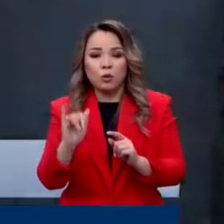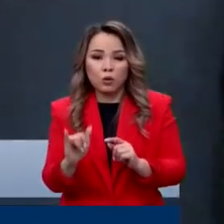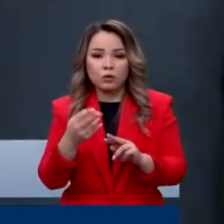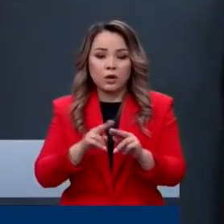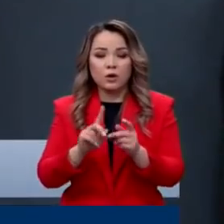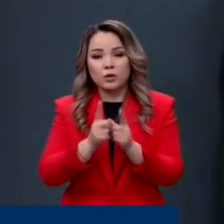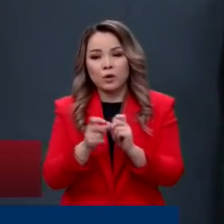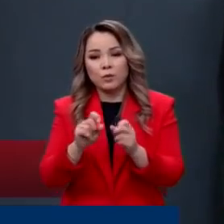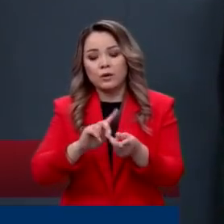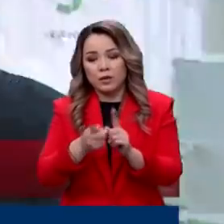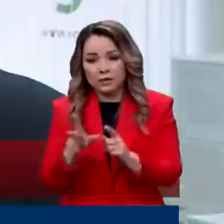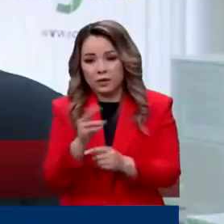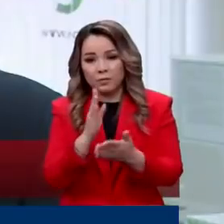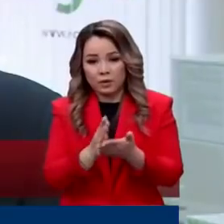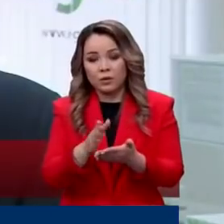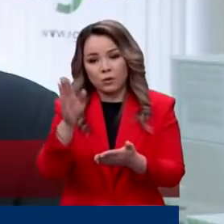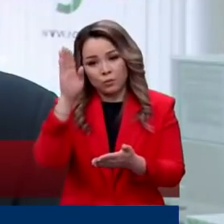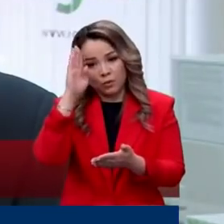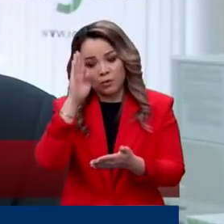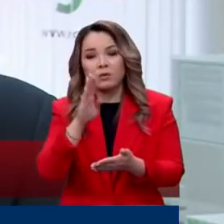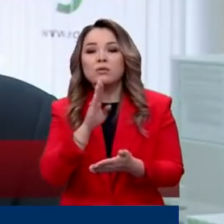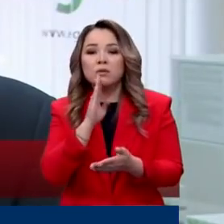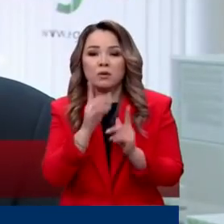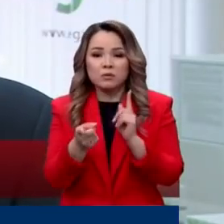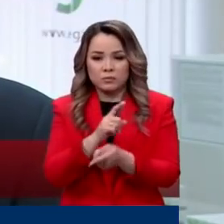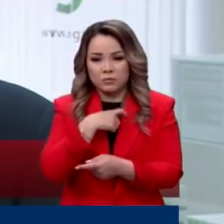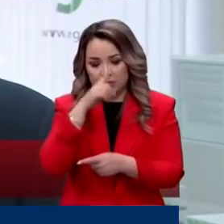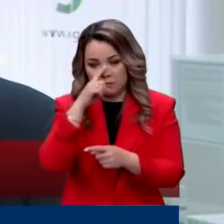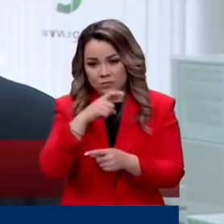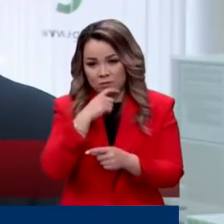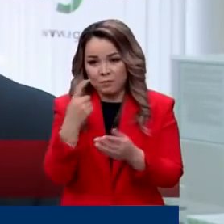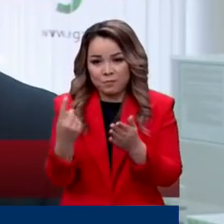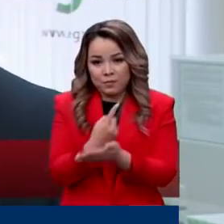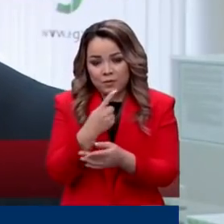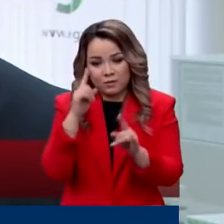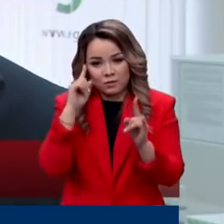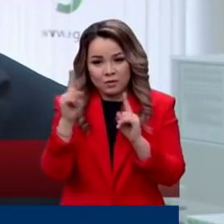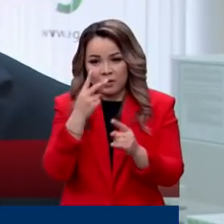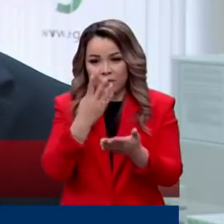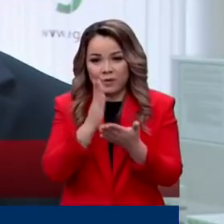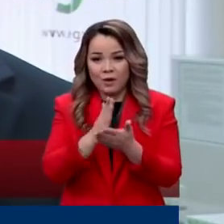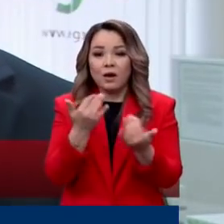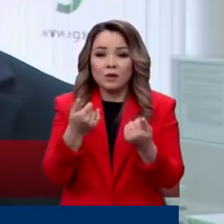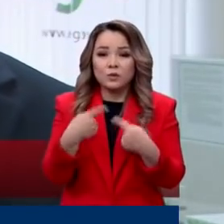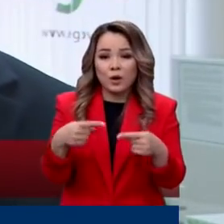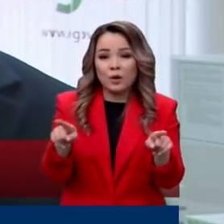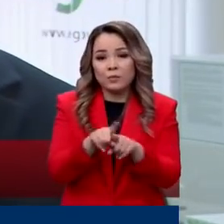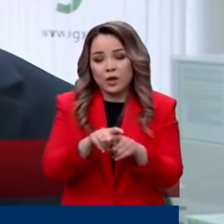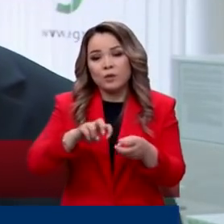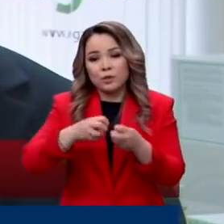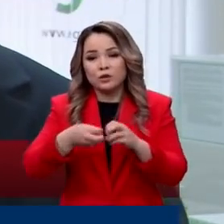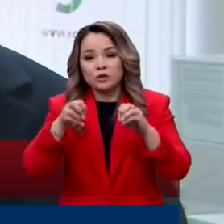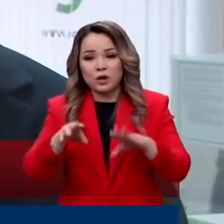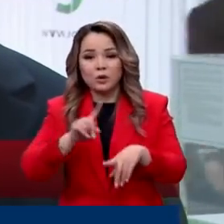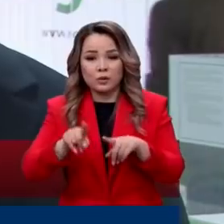бәрін өзгертіп жөндеп беріп отыр. Олды еріп өзгерту ол жаңағыдай бірінші рет болып тұр. Енді әр нәрсе өзегімен Самғаған шешілет